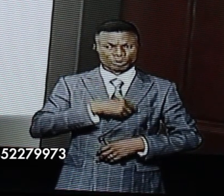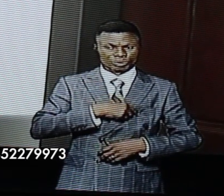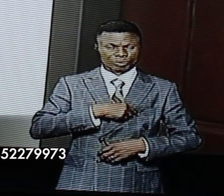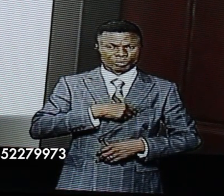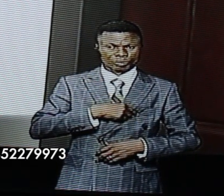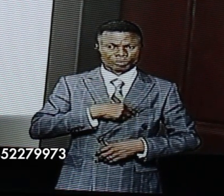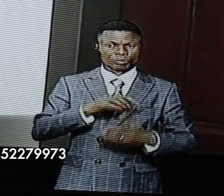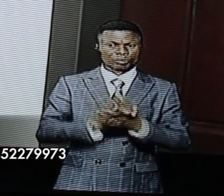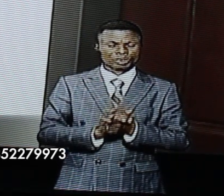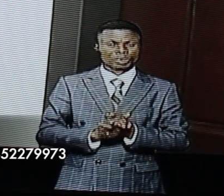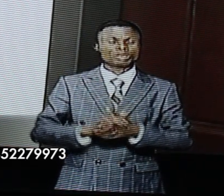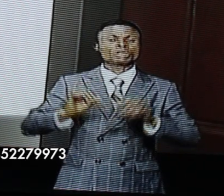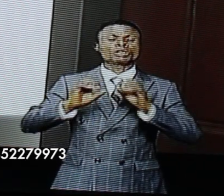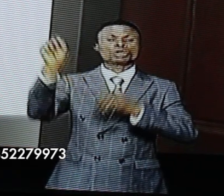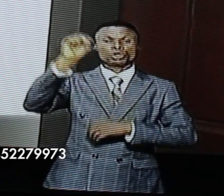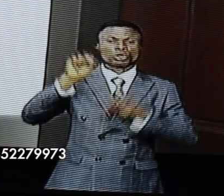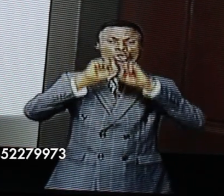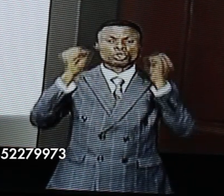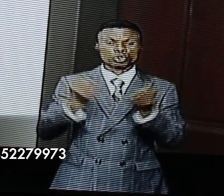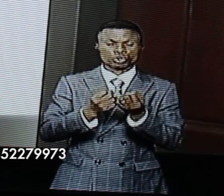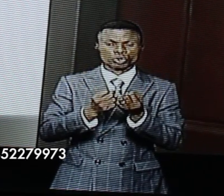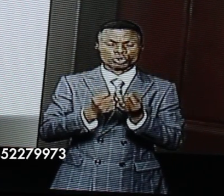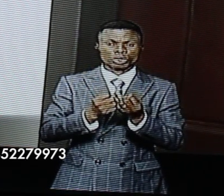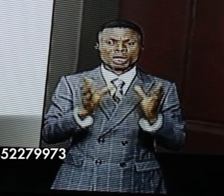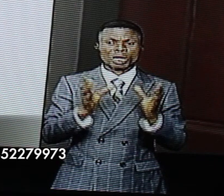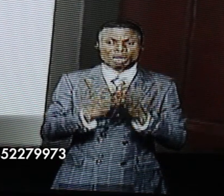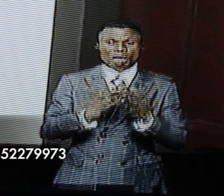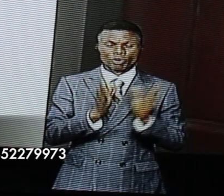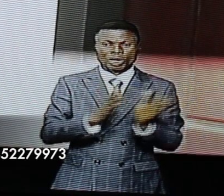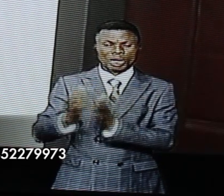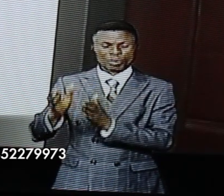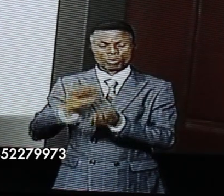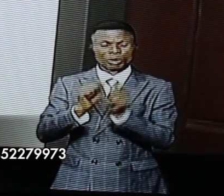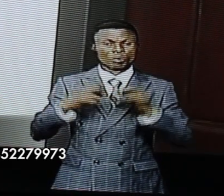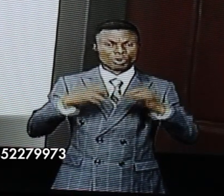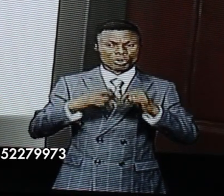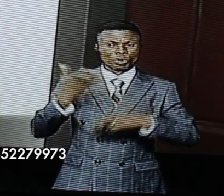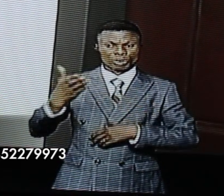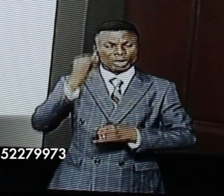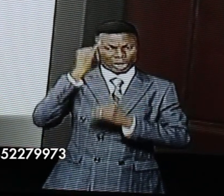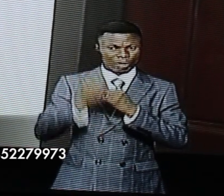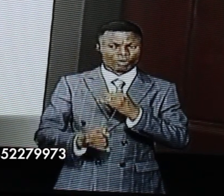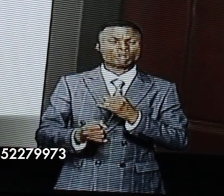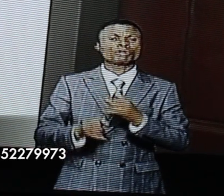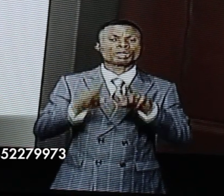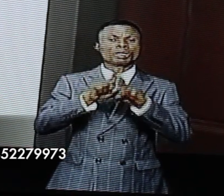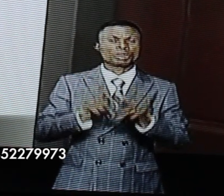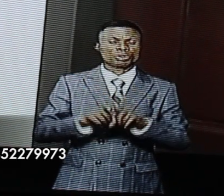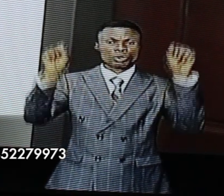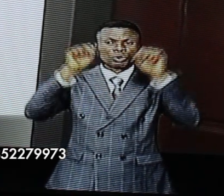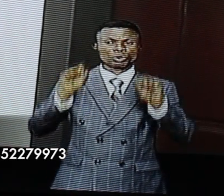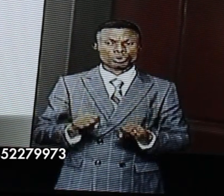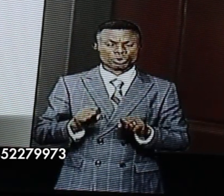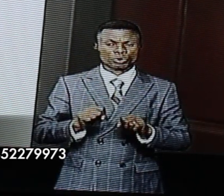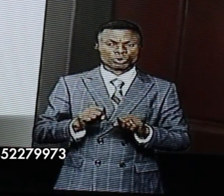l'ambition qu'a la Sokimo aujourd'hui avec la déréglementation pour le secteur, la fin du système de